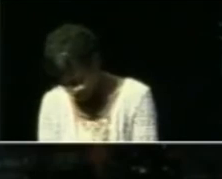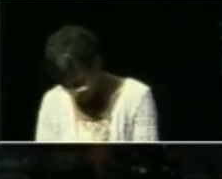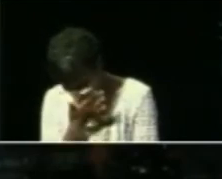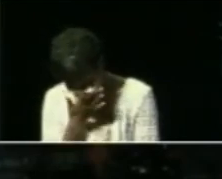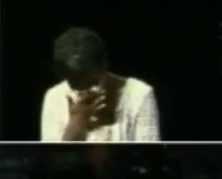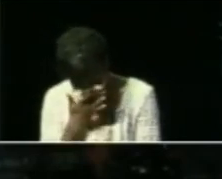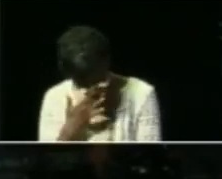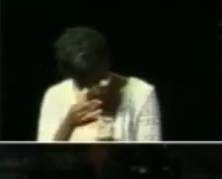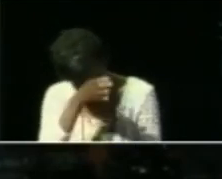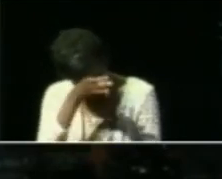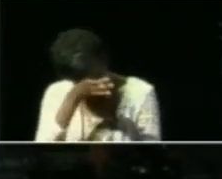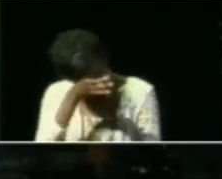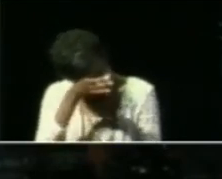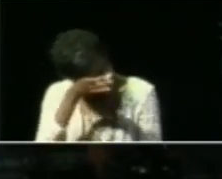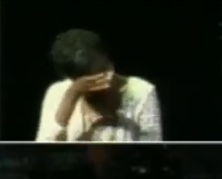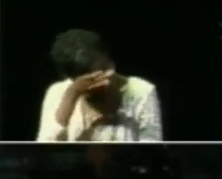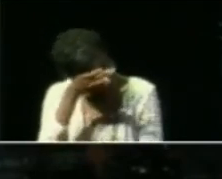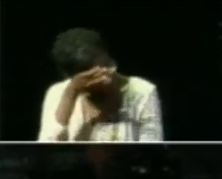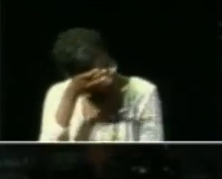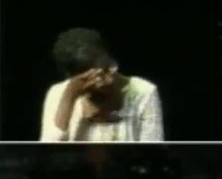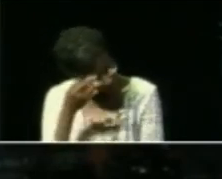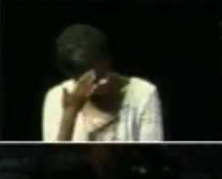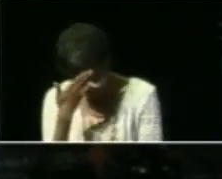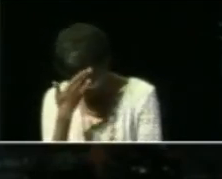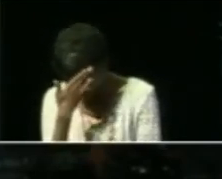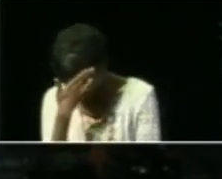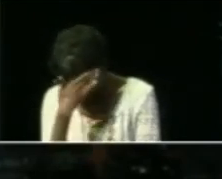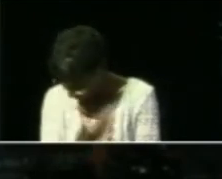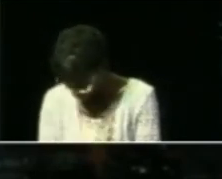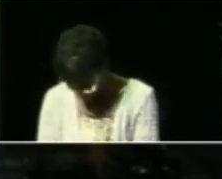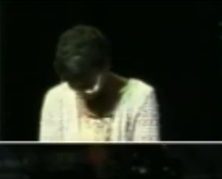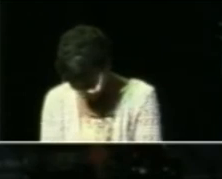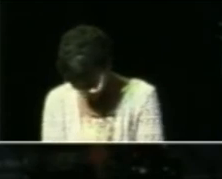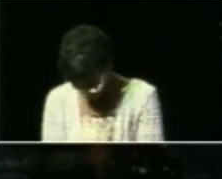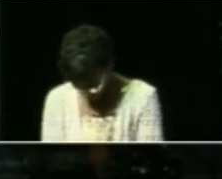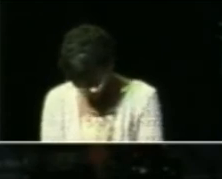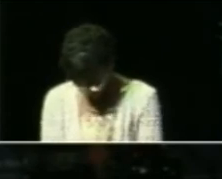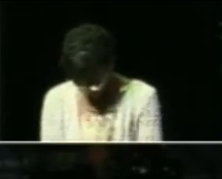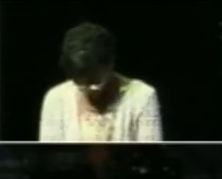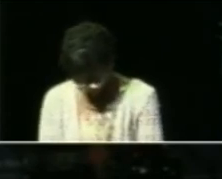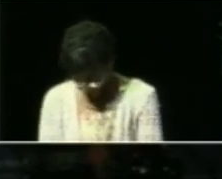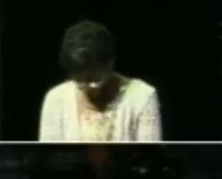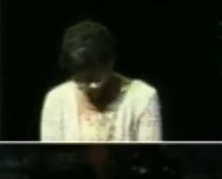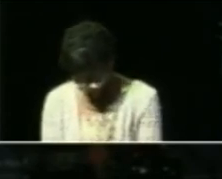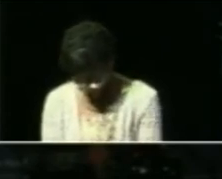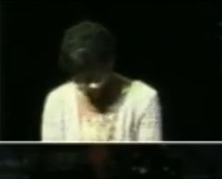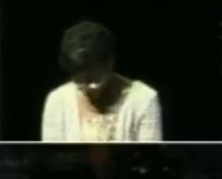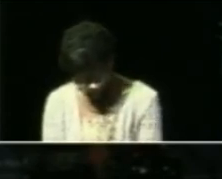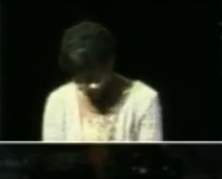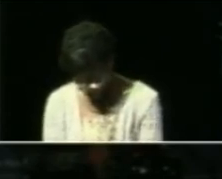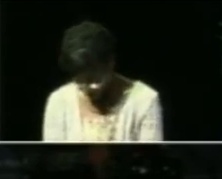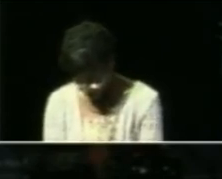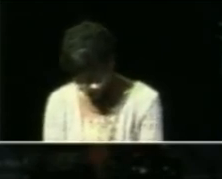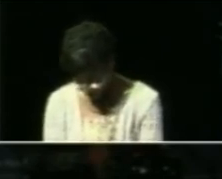Seigneur, merci parce que tu veux toucher notre cœur. Je te remercie pour ta parole qui nous dit que tu n'attends qu'une chose, répandre ton esprit